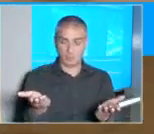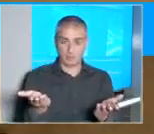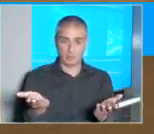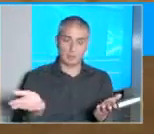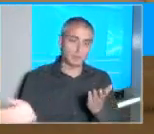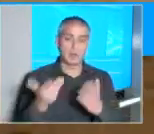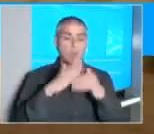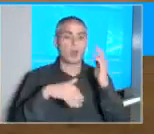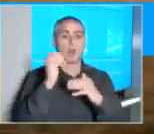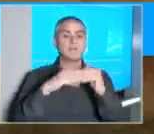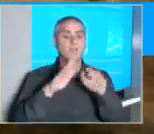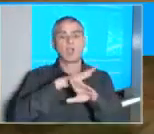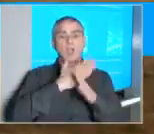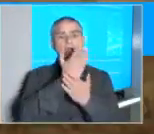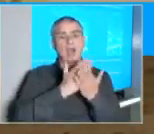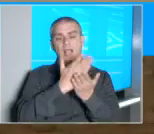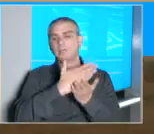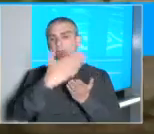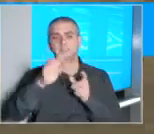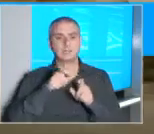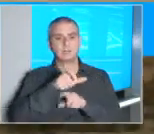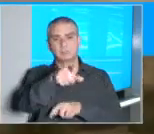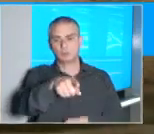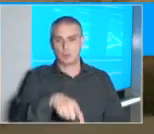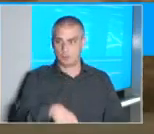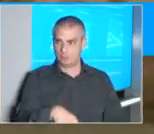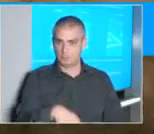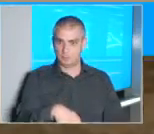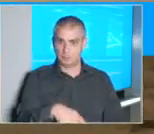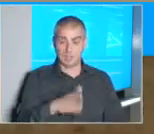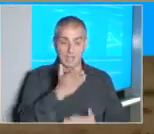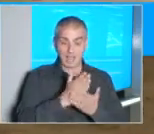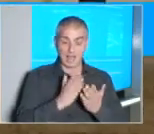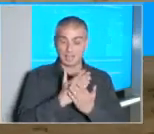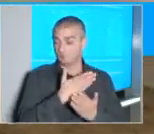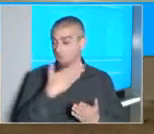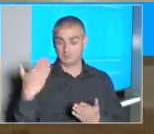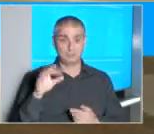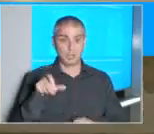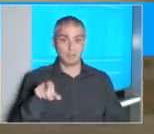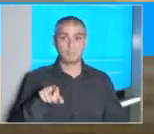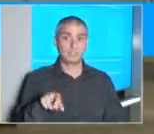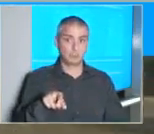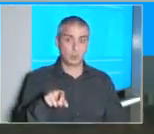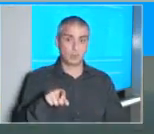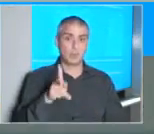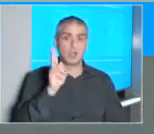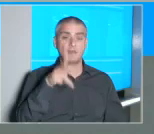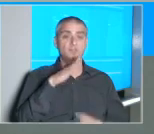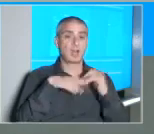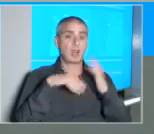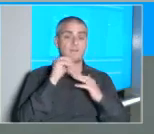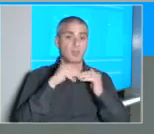תצאו לבנות בחלקו המזרחי של המסלול. דרך אגב, על החלק המזרחי של המסלול, ניתן